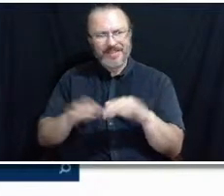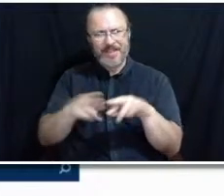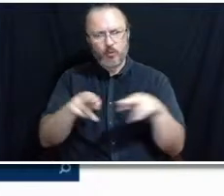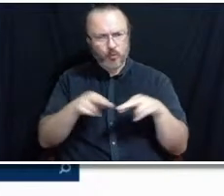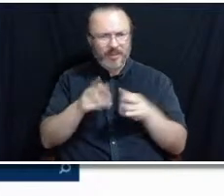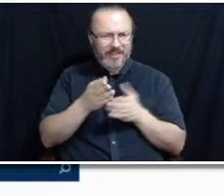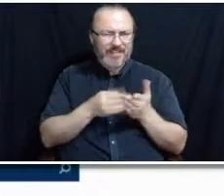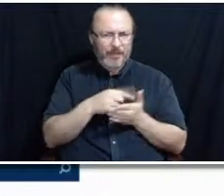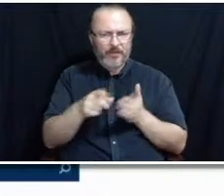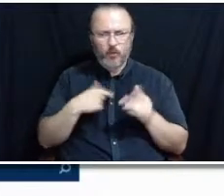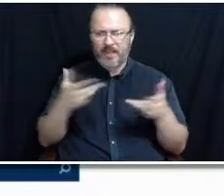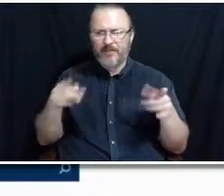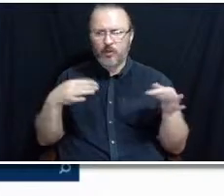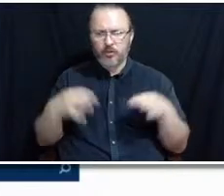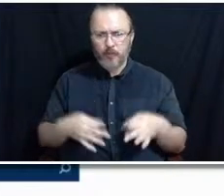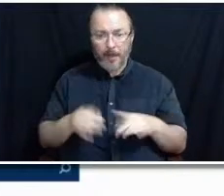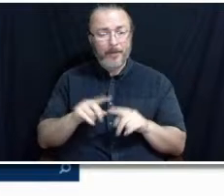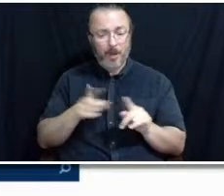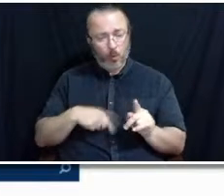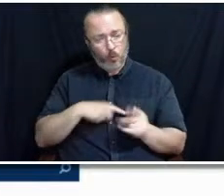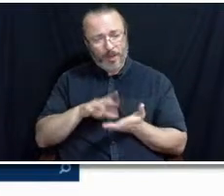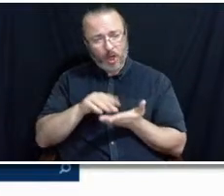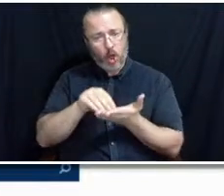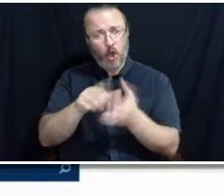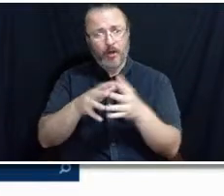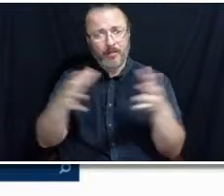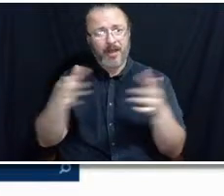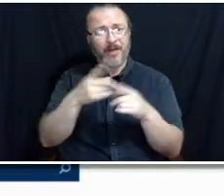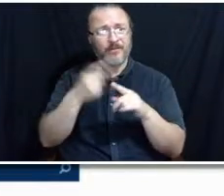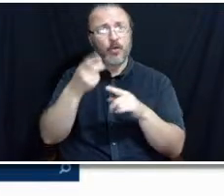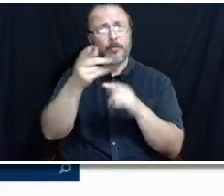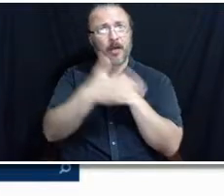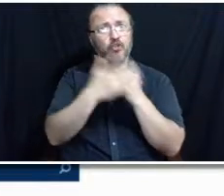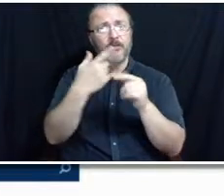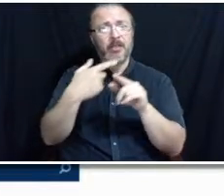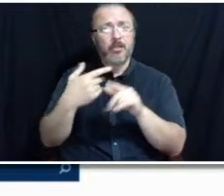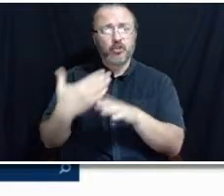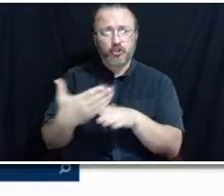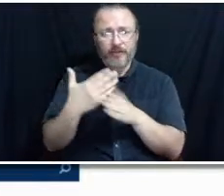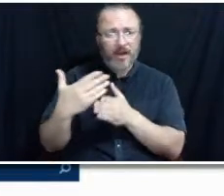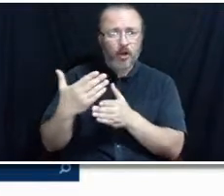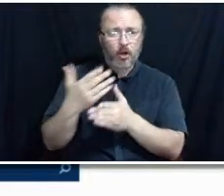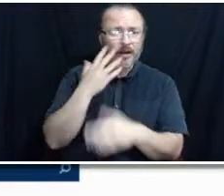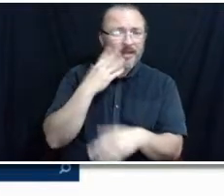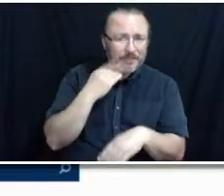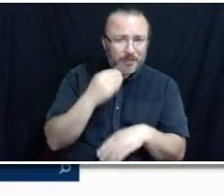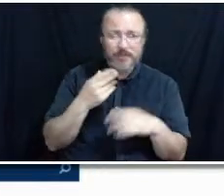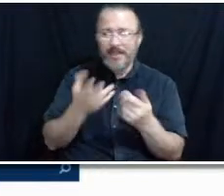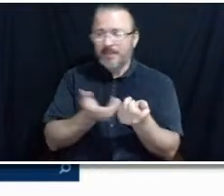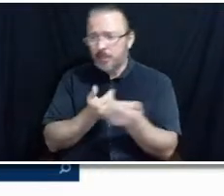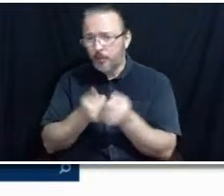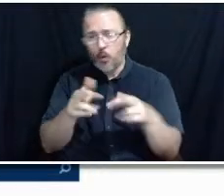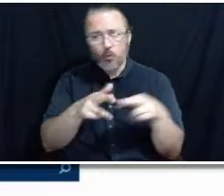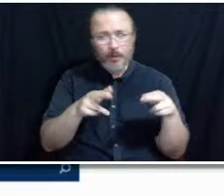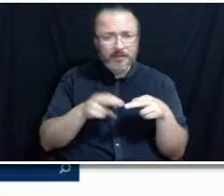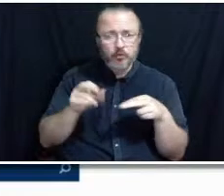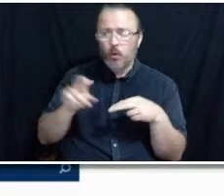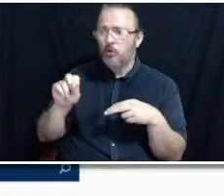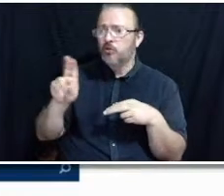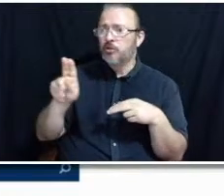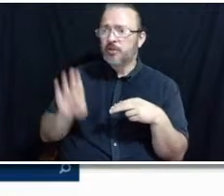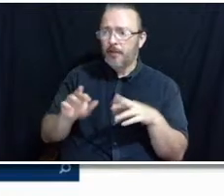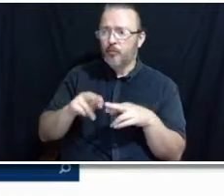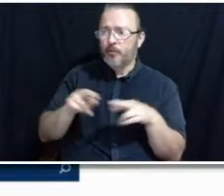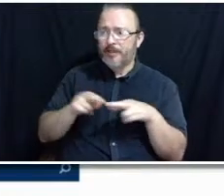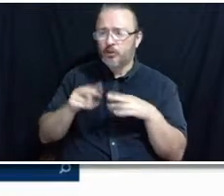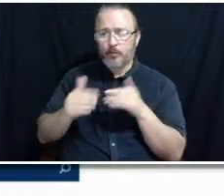déjà décrit certains aspects. Beaucoup peut être appris grâce à la mise en commun des expériences des pays, et nous souhaitons que le portail Peer appuie des processus